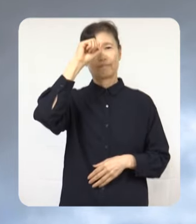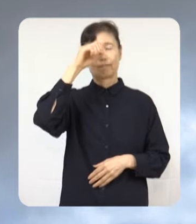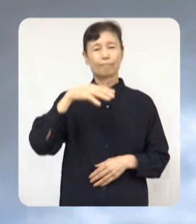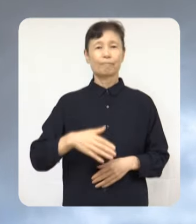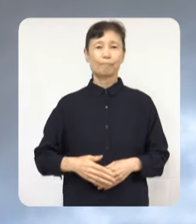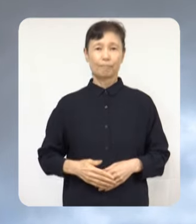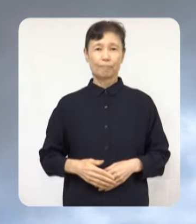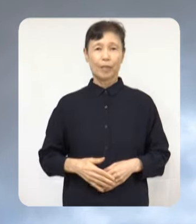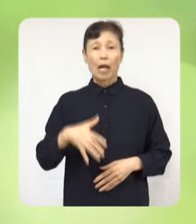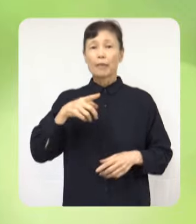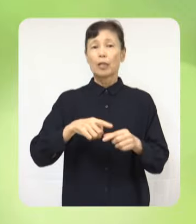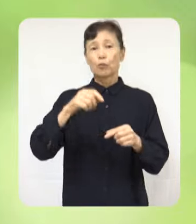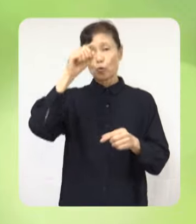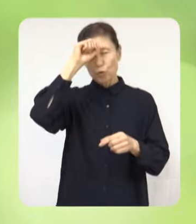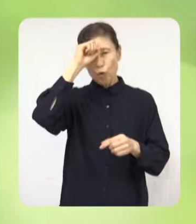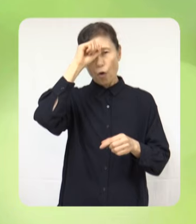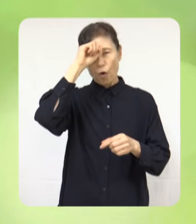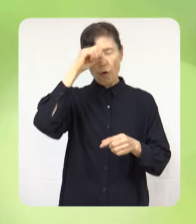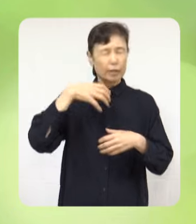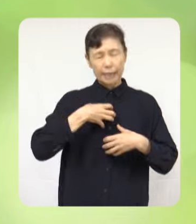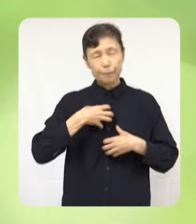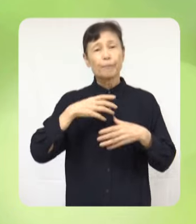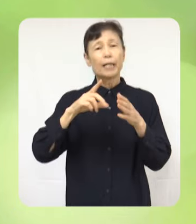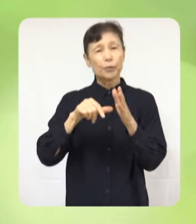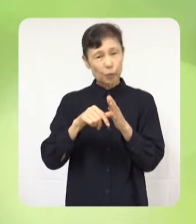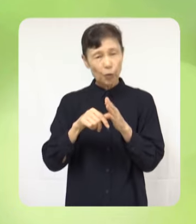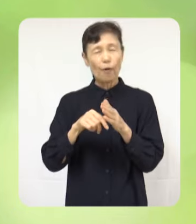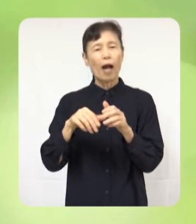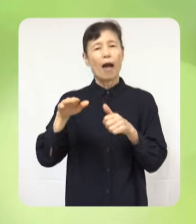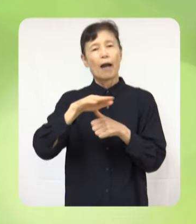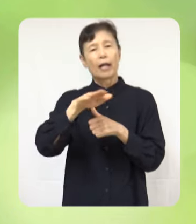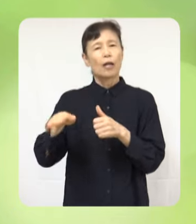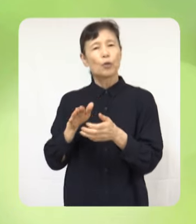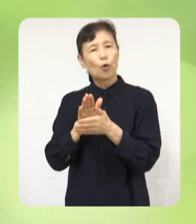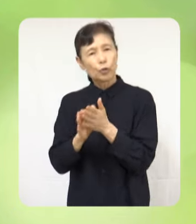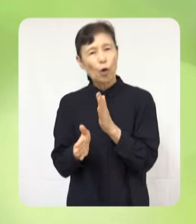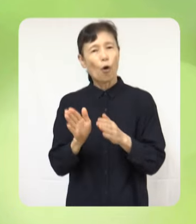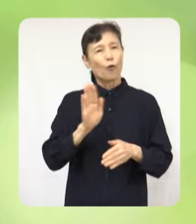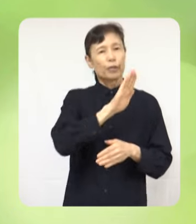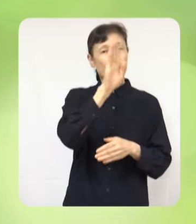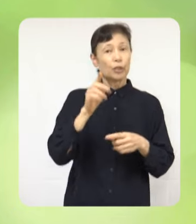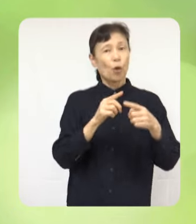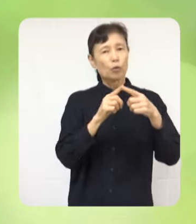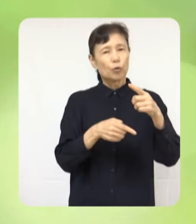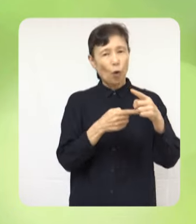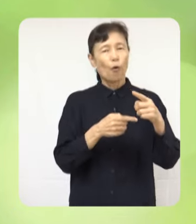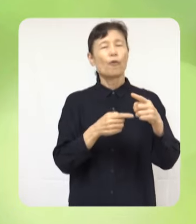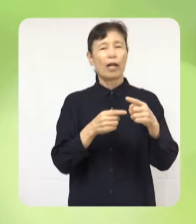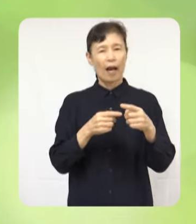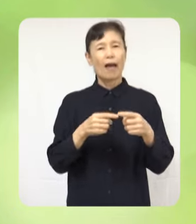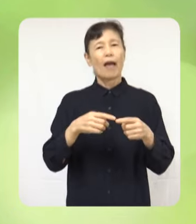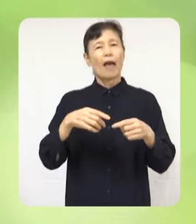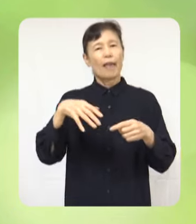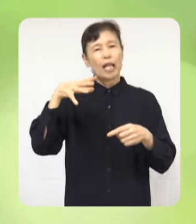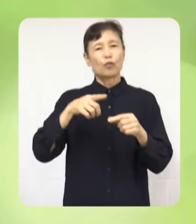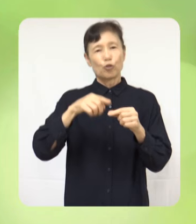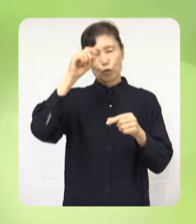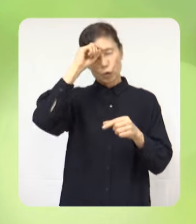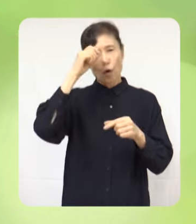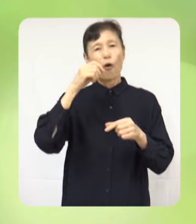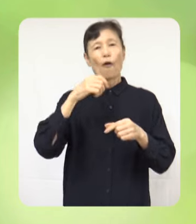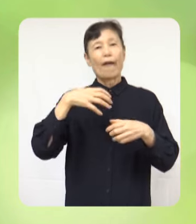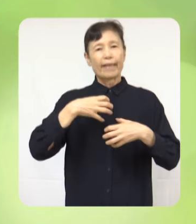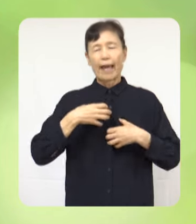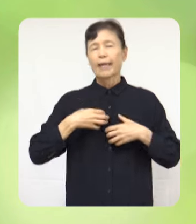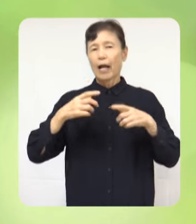症熱中症の危険が高まる日には環境省と気象庁から熱中症警戒